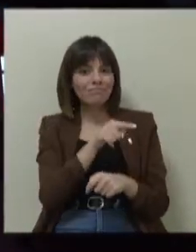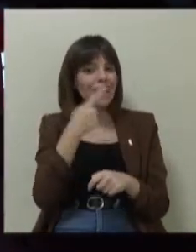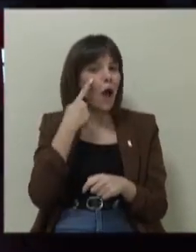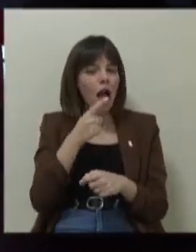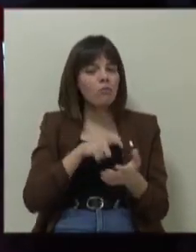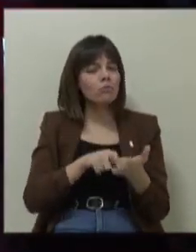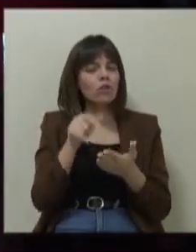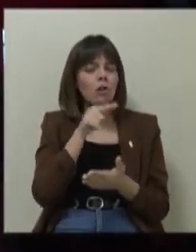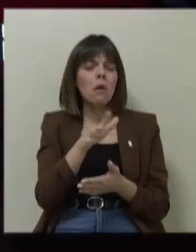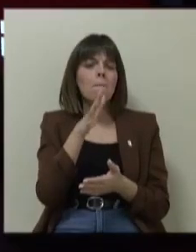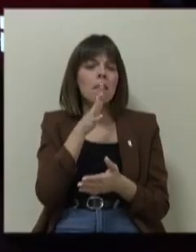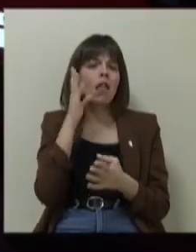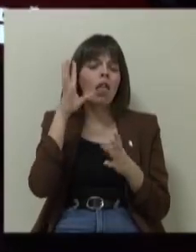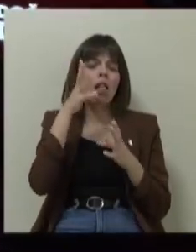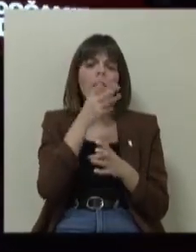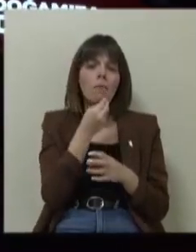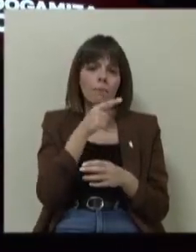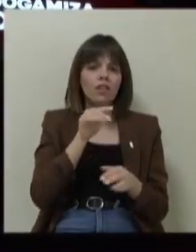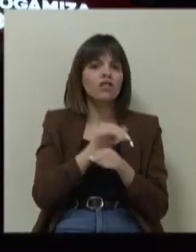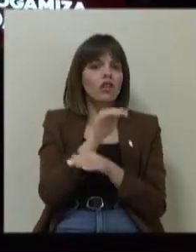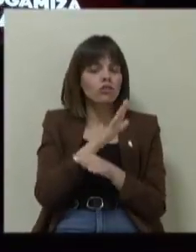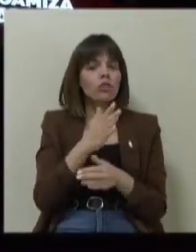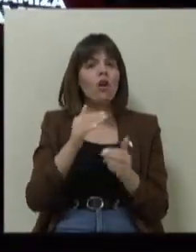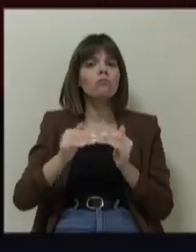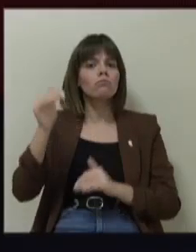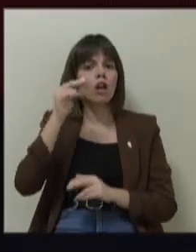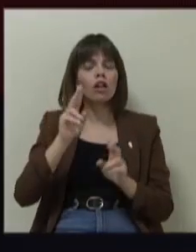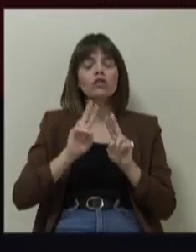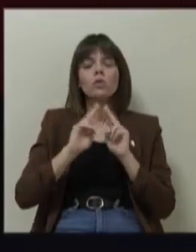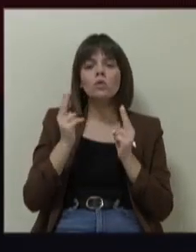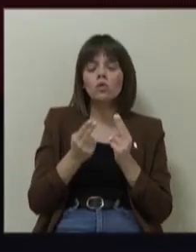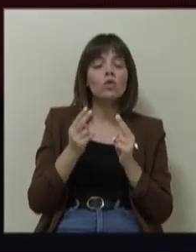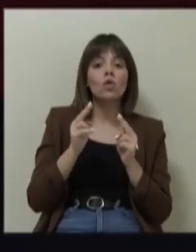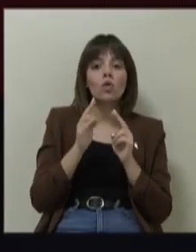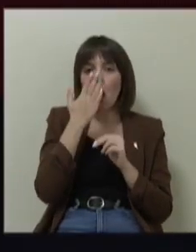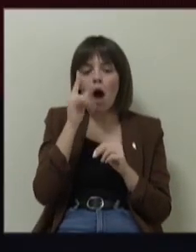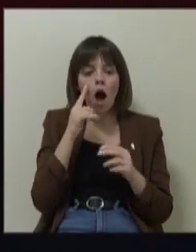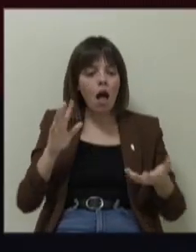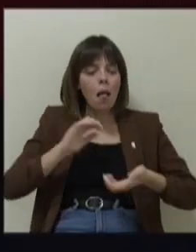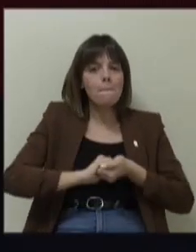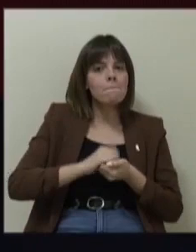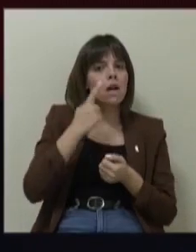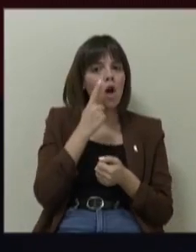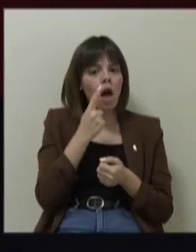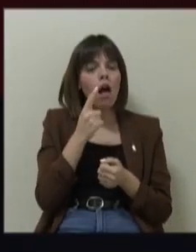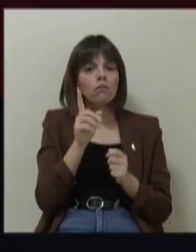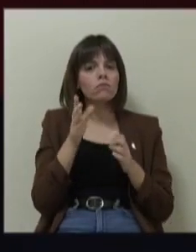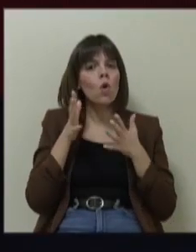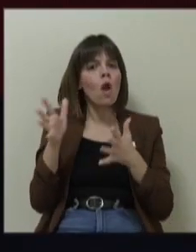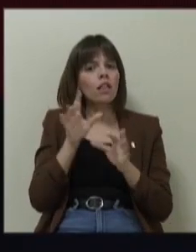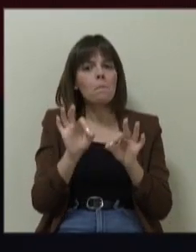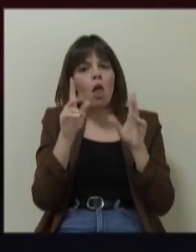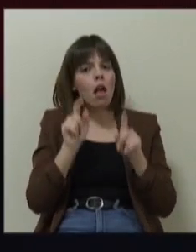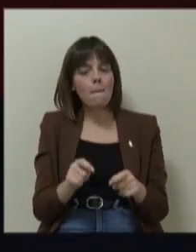yaşıyor, biliyor ve doğayla bir bütün olarak var oluyor ve bütün üretimi bu çerçevede gerçekleştiriyor.